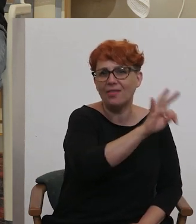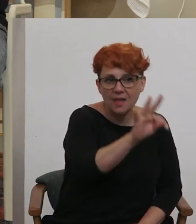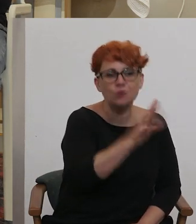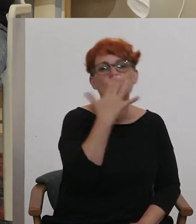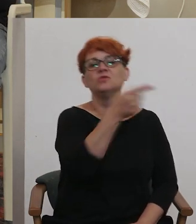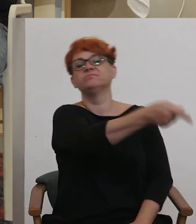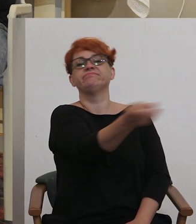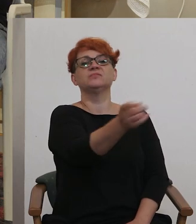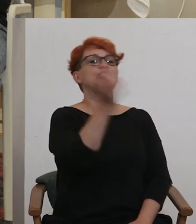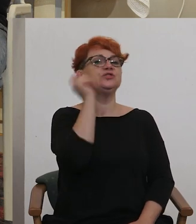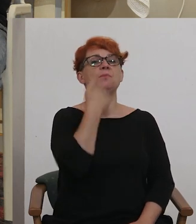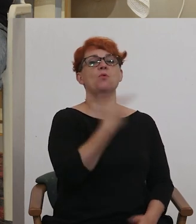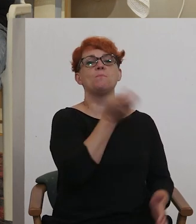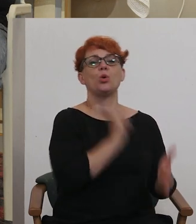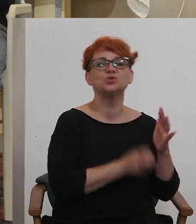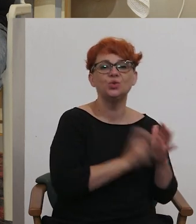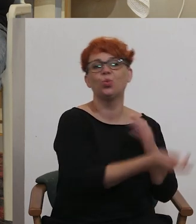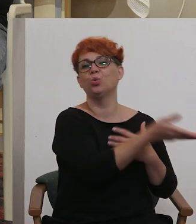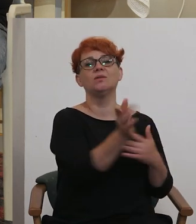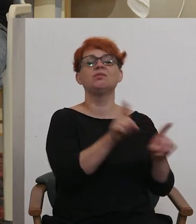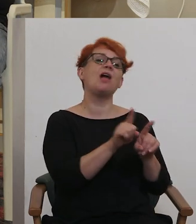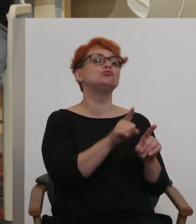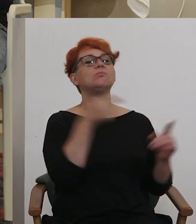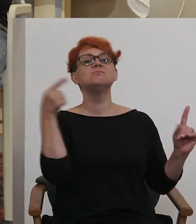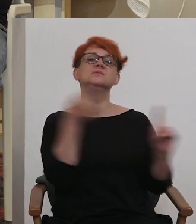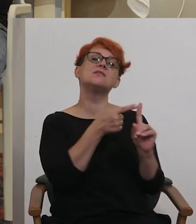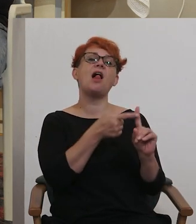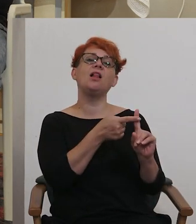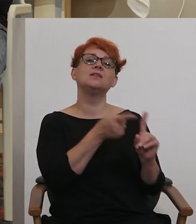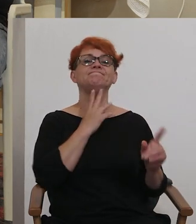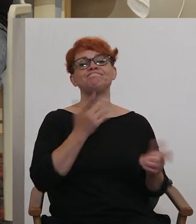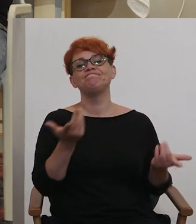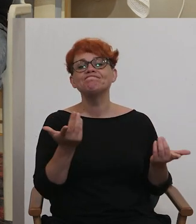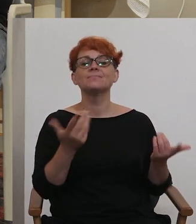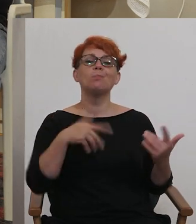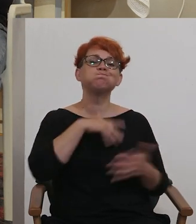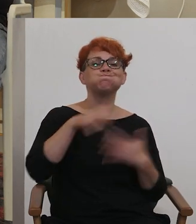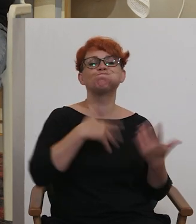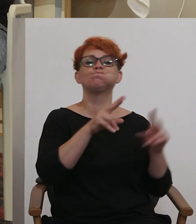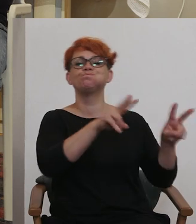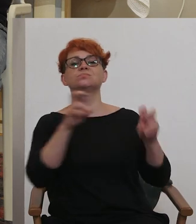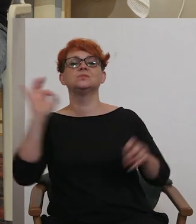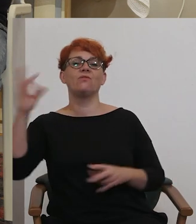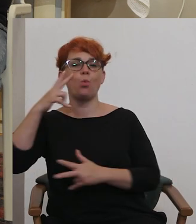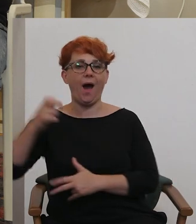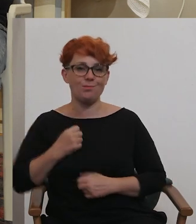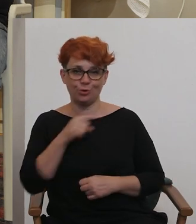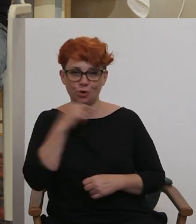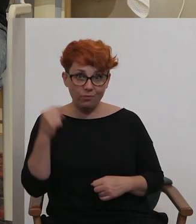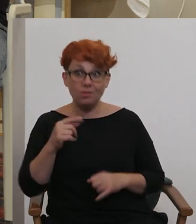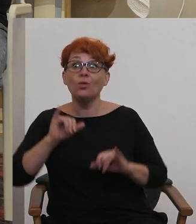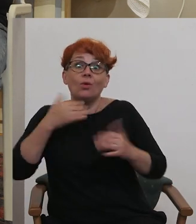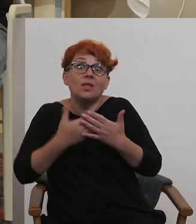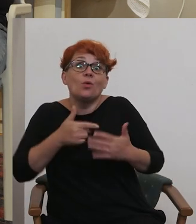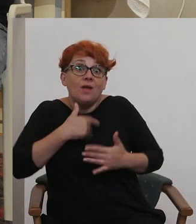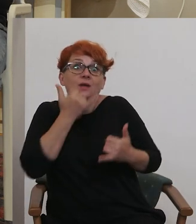prostytutkami i kobietami dla wynajęcia Armii Czerwonej. Więc kiedy zadzwoniłem do pani